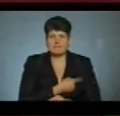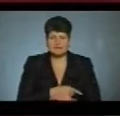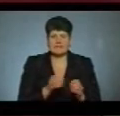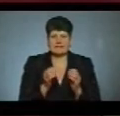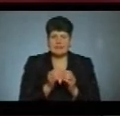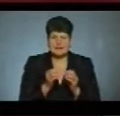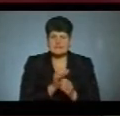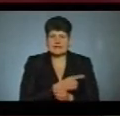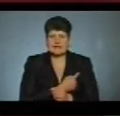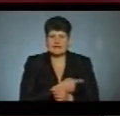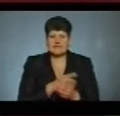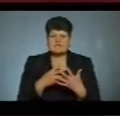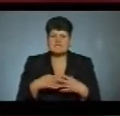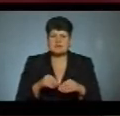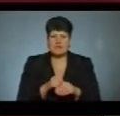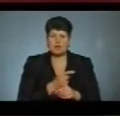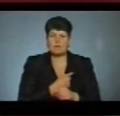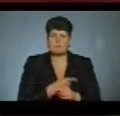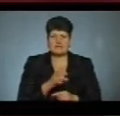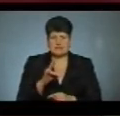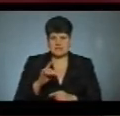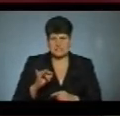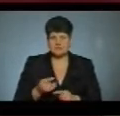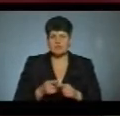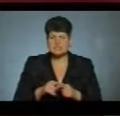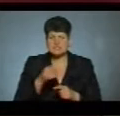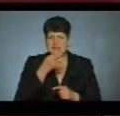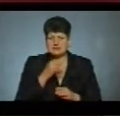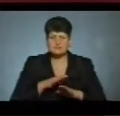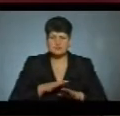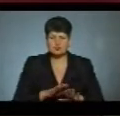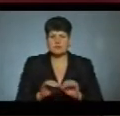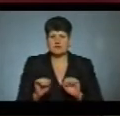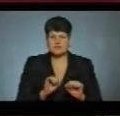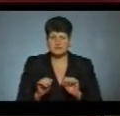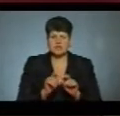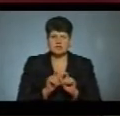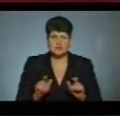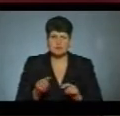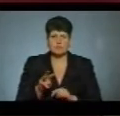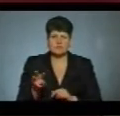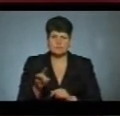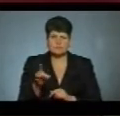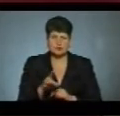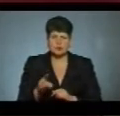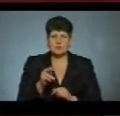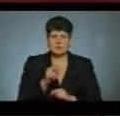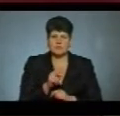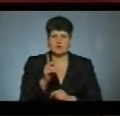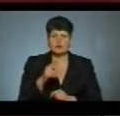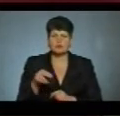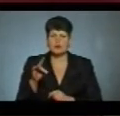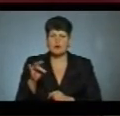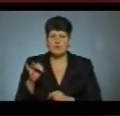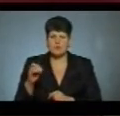10 лікарів сімейної медицини. Про це повідомив заступник керівника штабу боротьби з коронавірусом Монастирищини Павло Дронь. За його